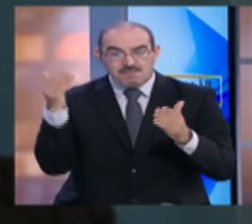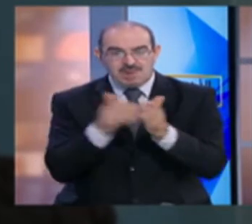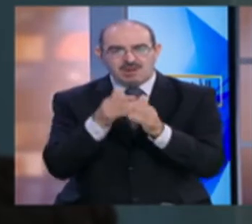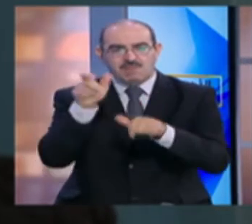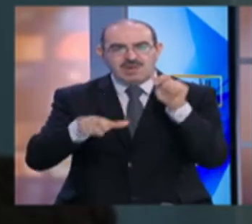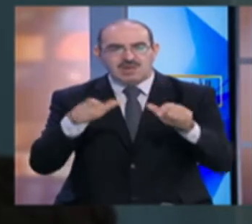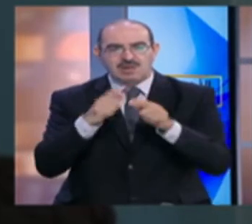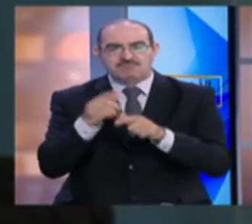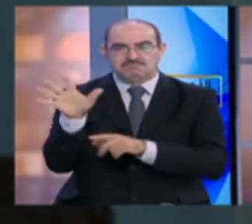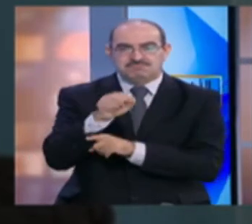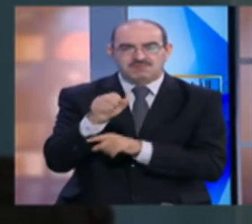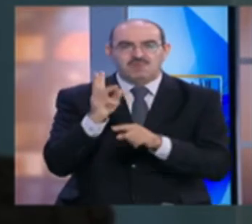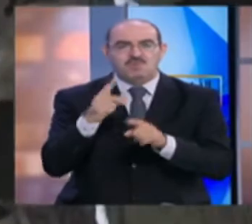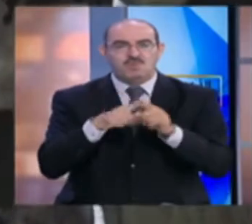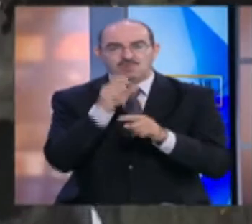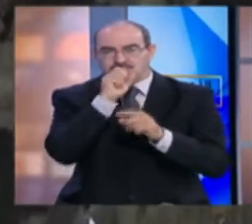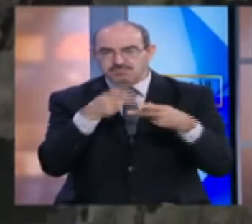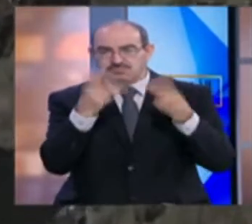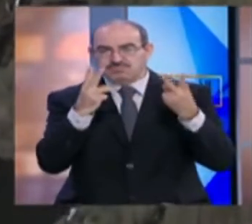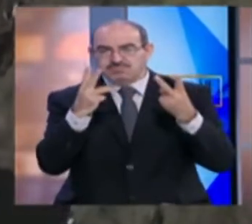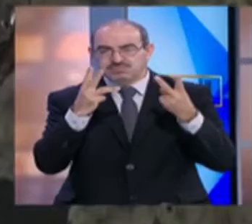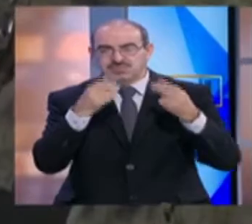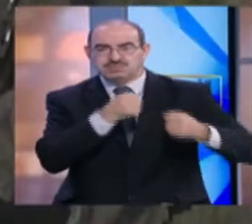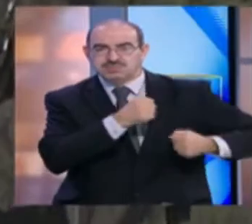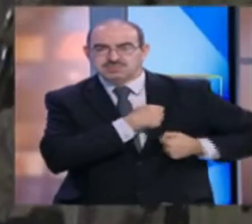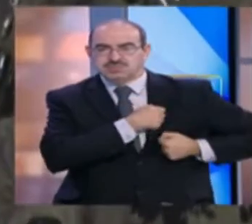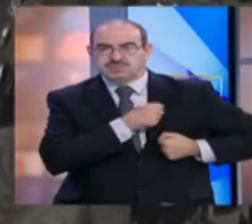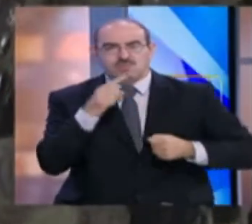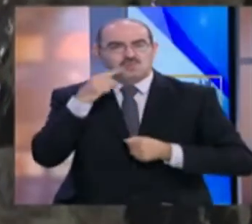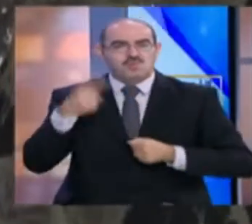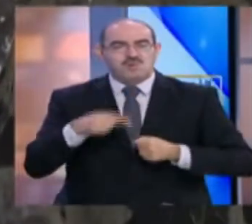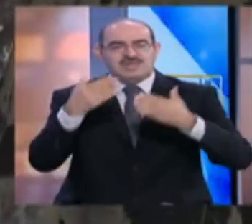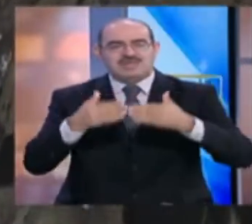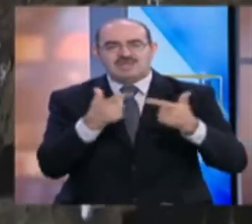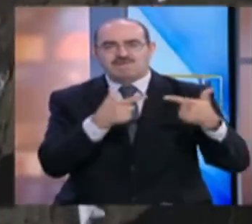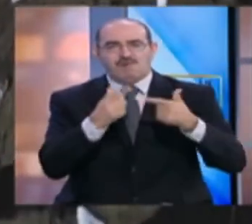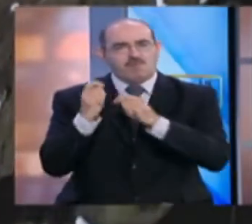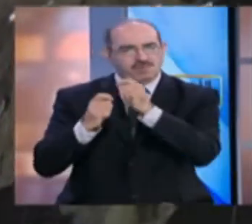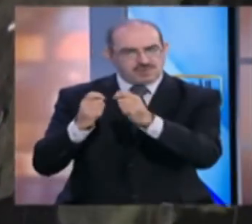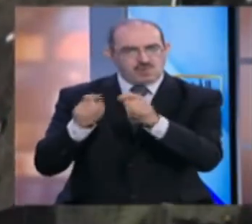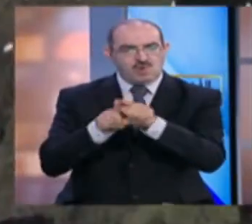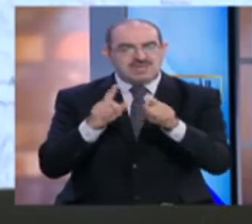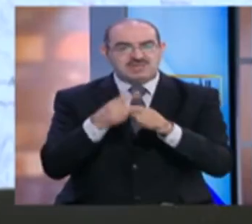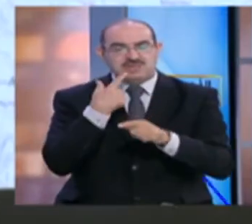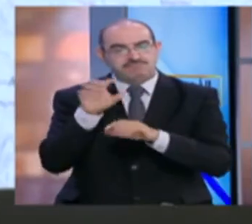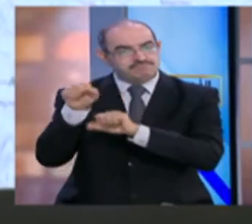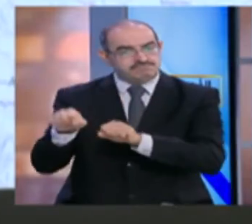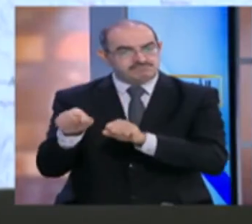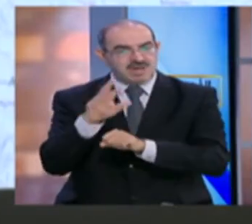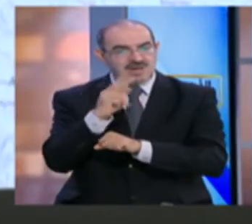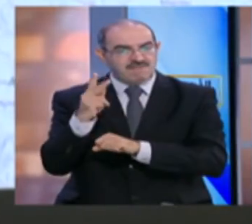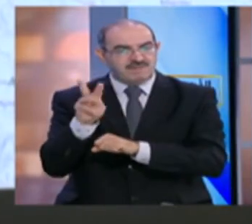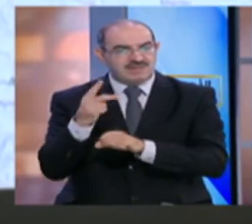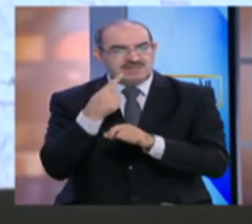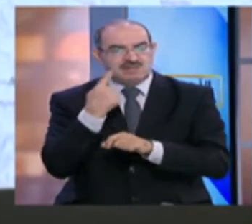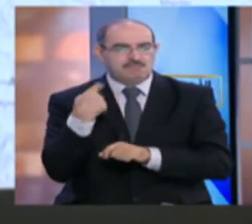تم اجلاؤهم بعد اعلان الجيش الروسي وقفا مؤقتا لاطلاق النار، بينما شدد الأخير أن كييف